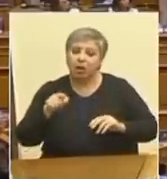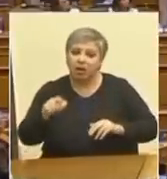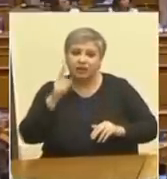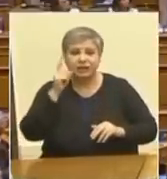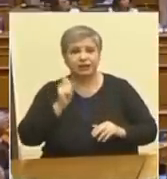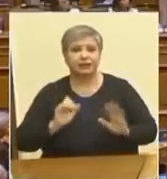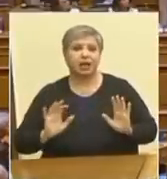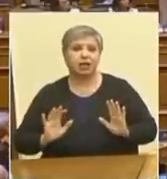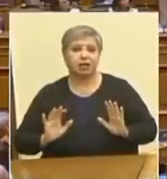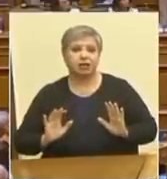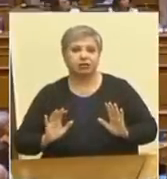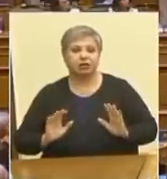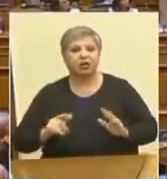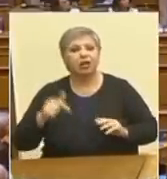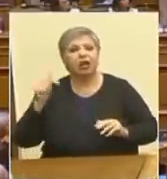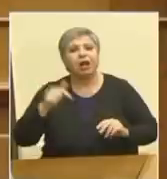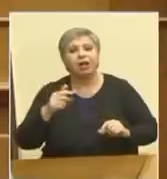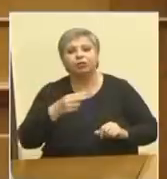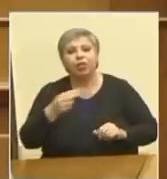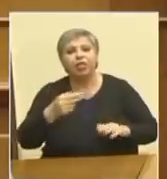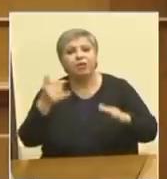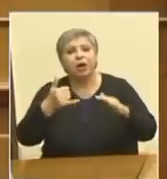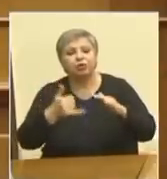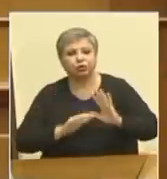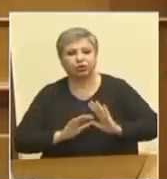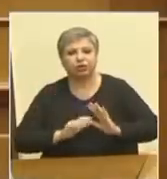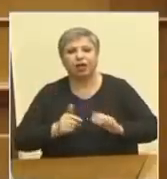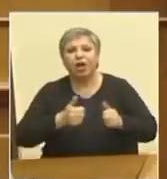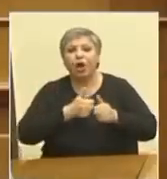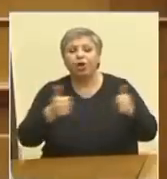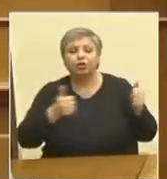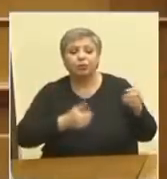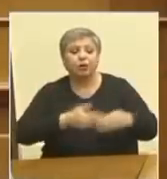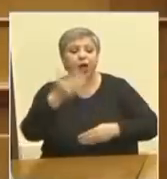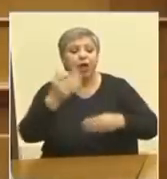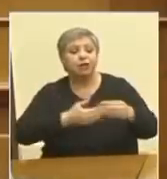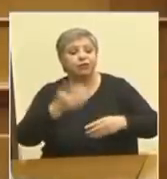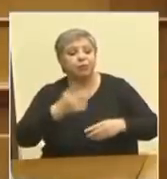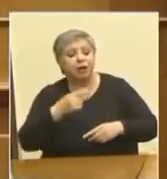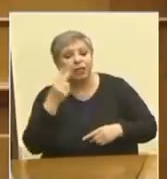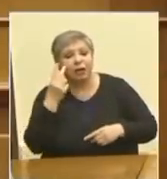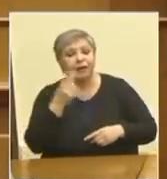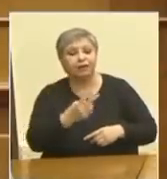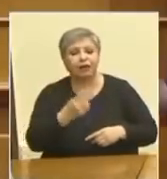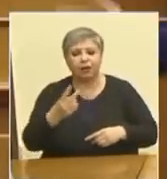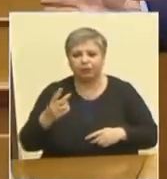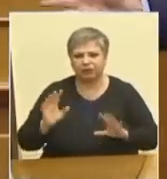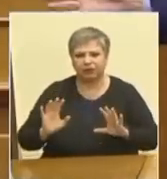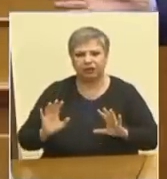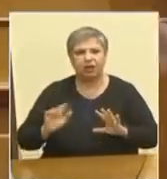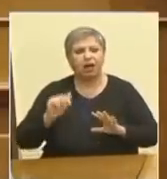λίγο και επί της ουσίας, αντί να μου διαβάζετε πρωτοσέλιδα με τα οποία εμείς, κύριε Τσίπρα, καμία σχέση δεν